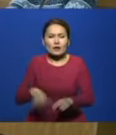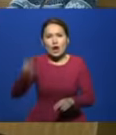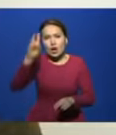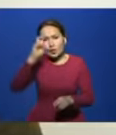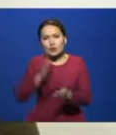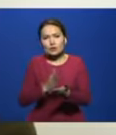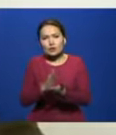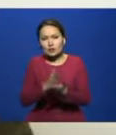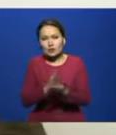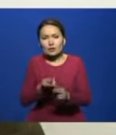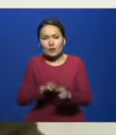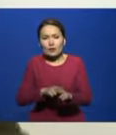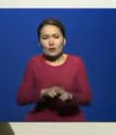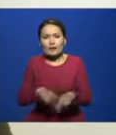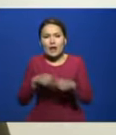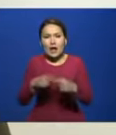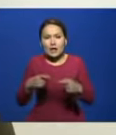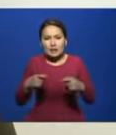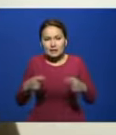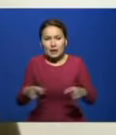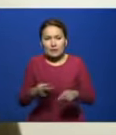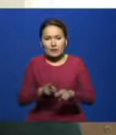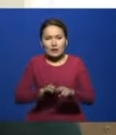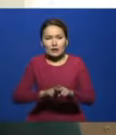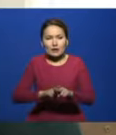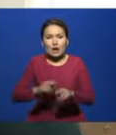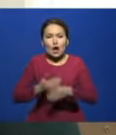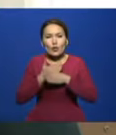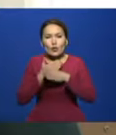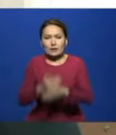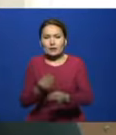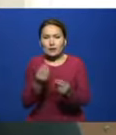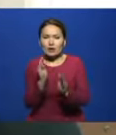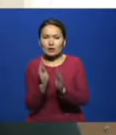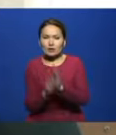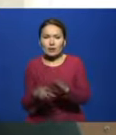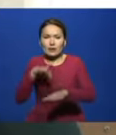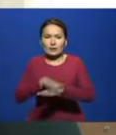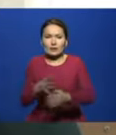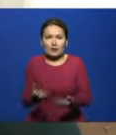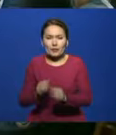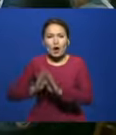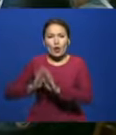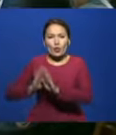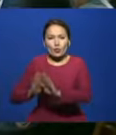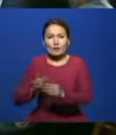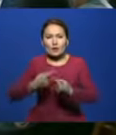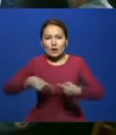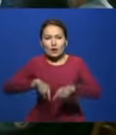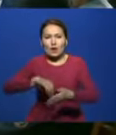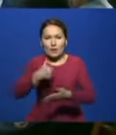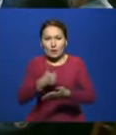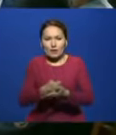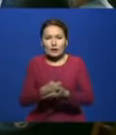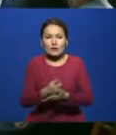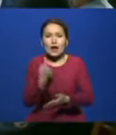өтуіне көмектесіп, қомақты ақша алып отырған ал. Басшыға көмектесіп, парақорлыққа делдал болған оның орынбасары мен басқару бөлімінің